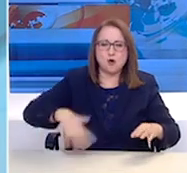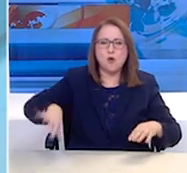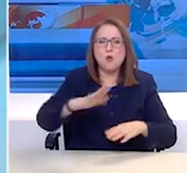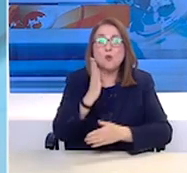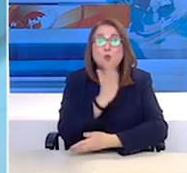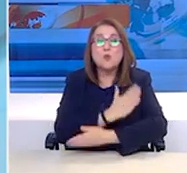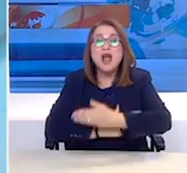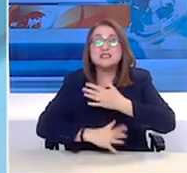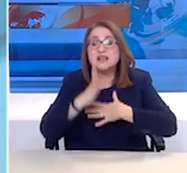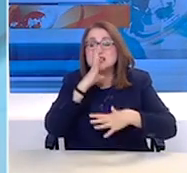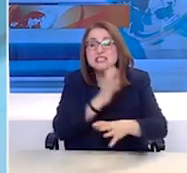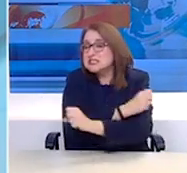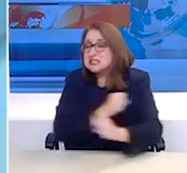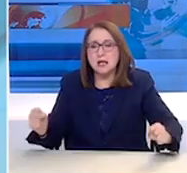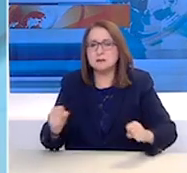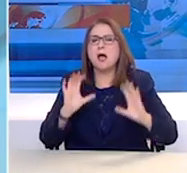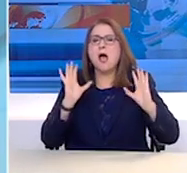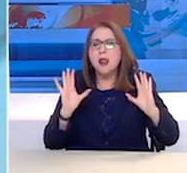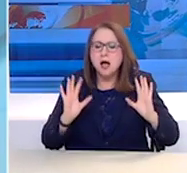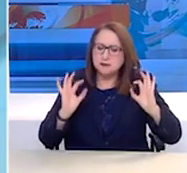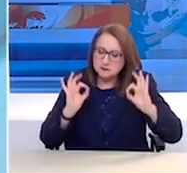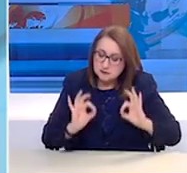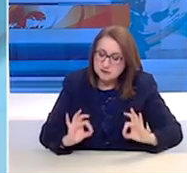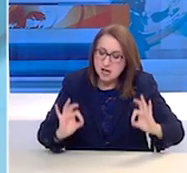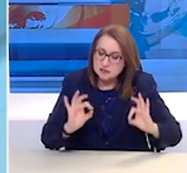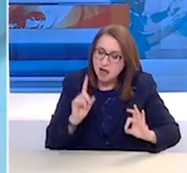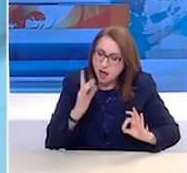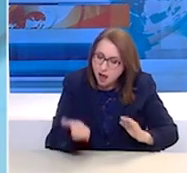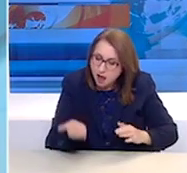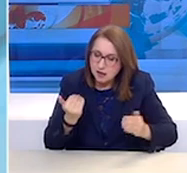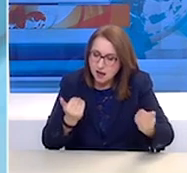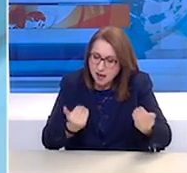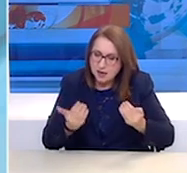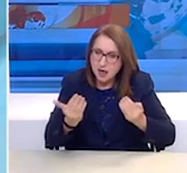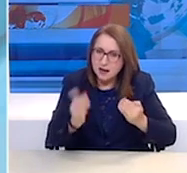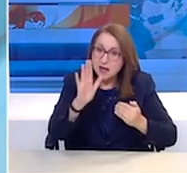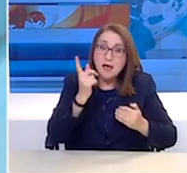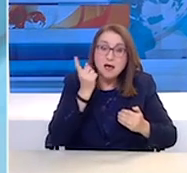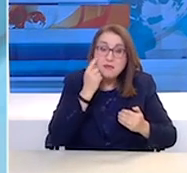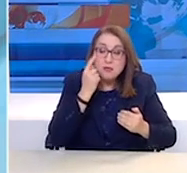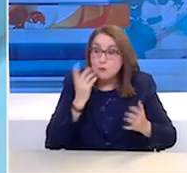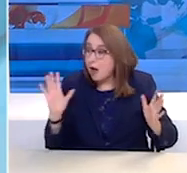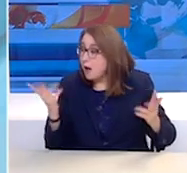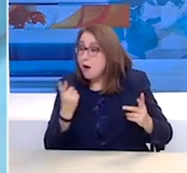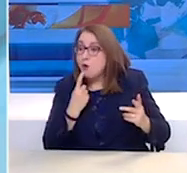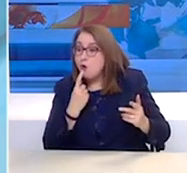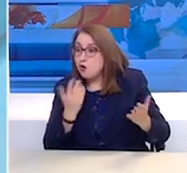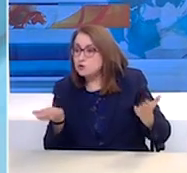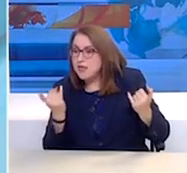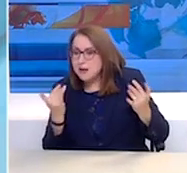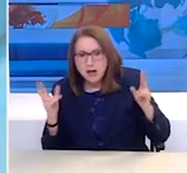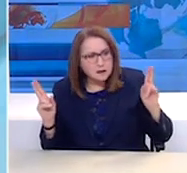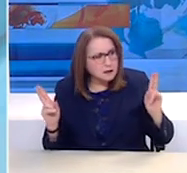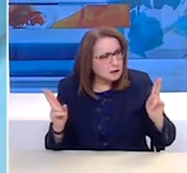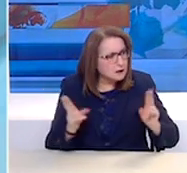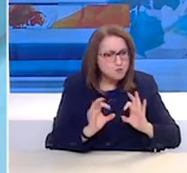σταδιακά όταν κριθεί ότι δεν υπάρχουν πλέον οι λόγοι που οδήγησαν στην επιβολή των μέτρων. Τα δεδομένα που συγκεντρώνουμε καθημερινά λοιπόν θα